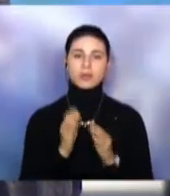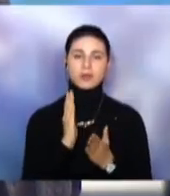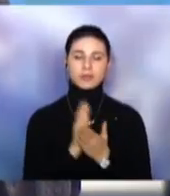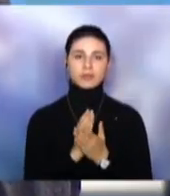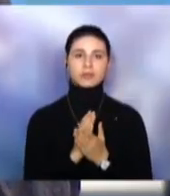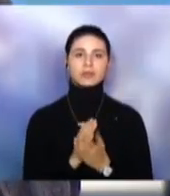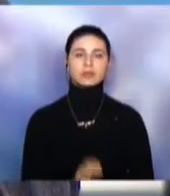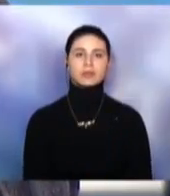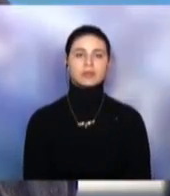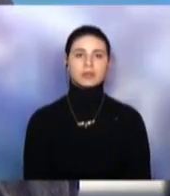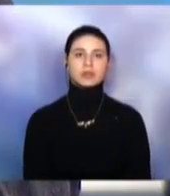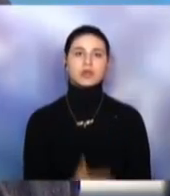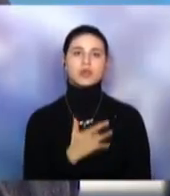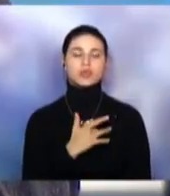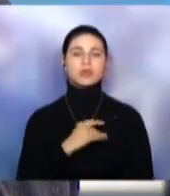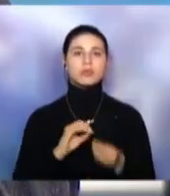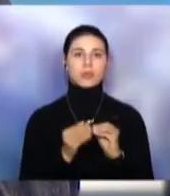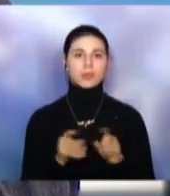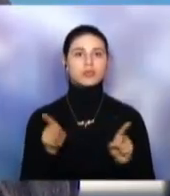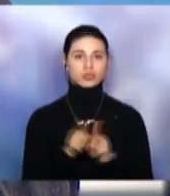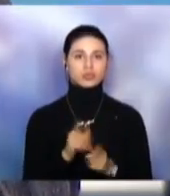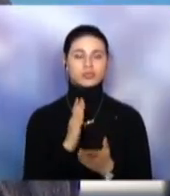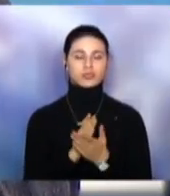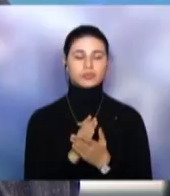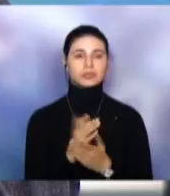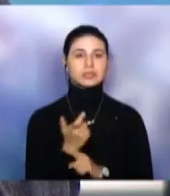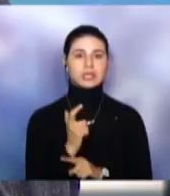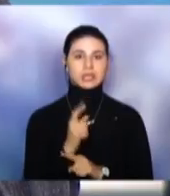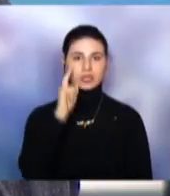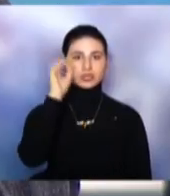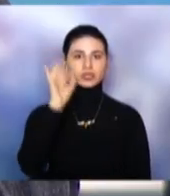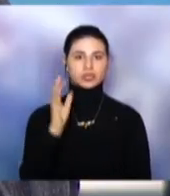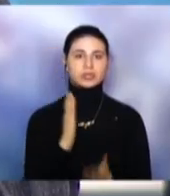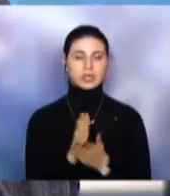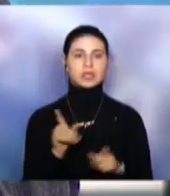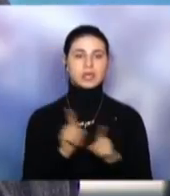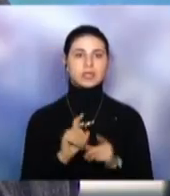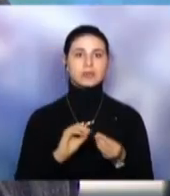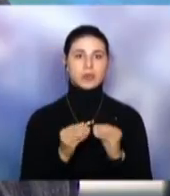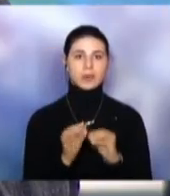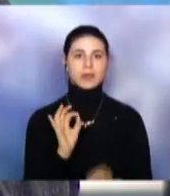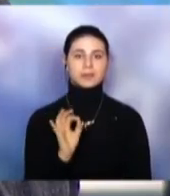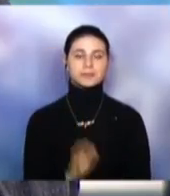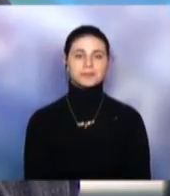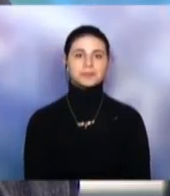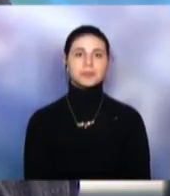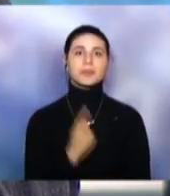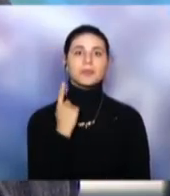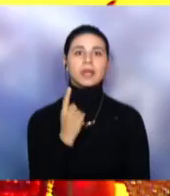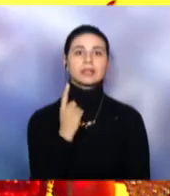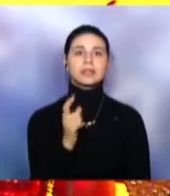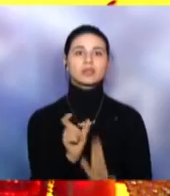დაზიანებით და ამთავრებული გულ-სისხლძარღვთა სისტემის პრობლემებით. საკმაოდ ხშირია ასეთი პრობლემები, საკმაოდ. ერთ-ერთი კომპონენტი,